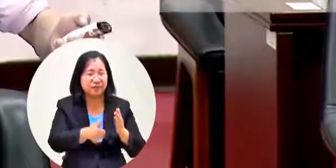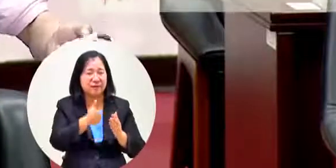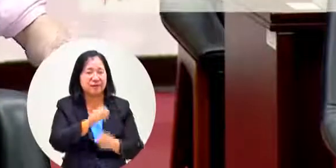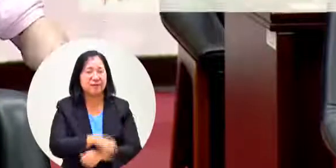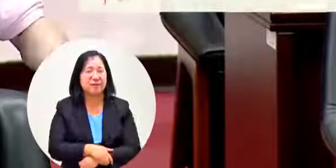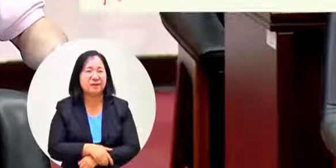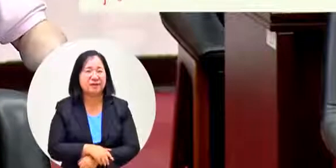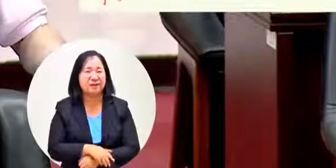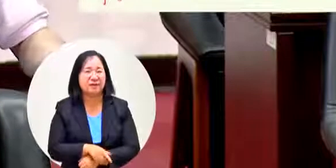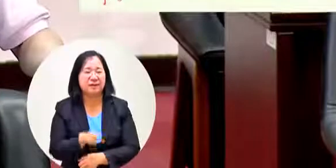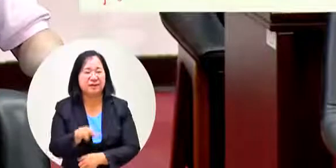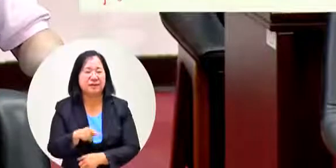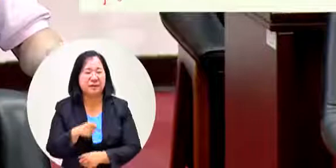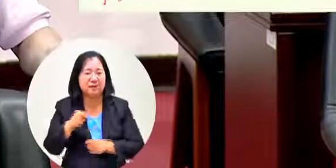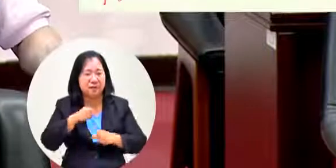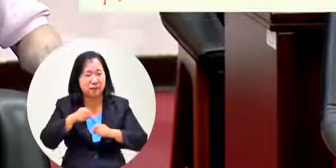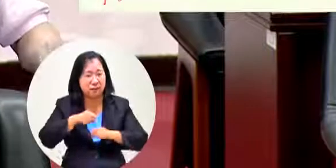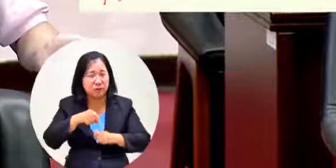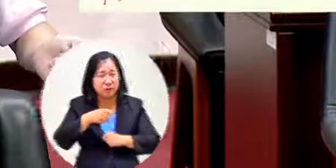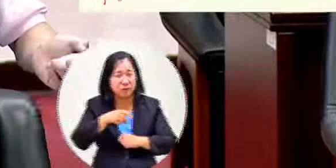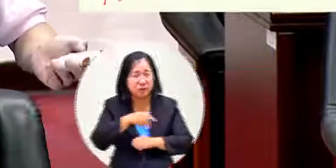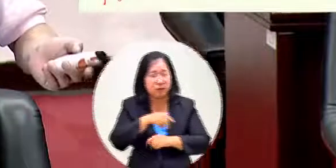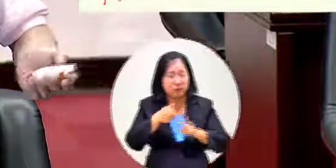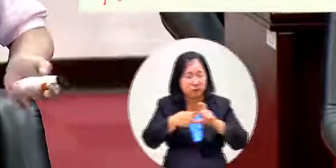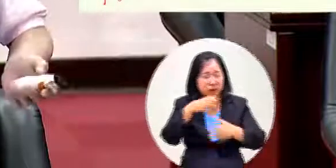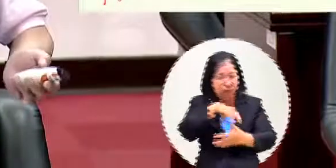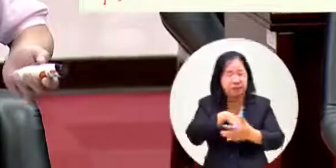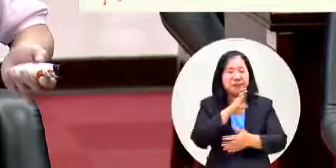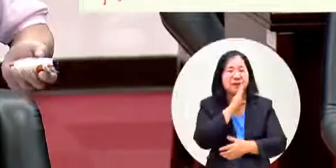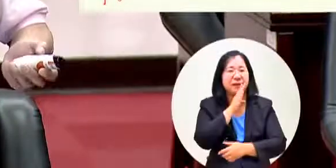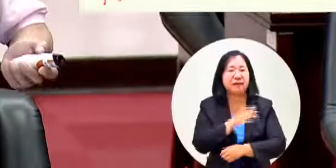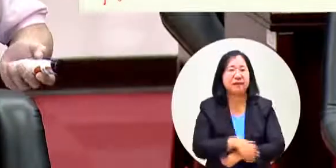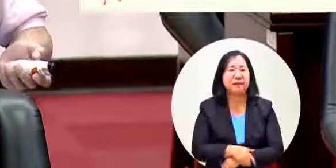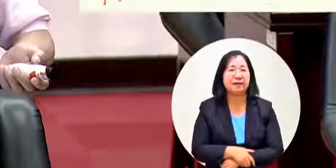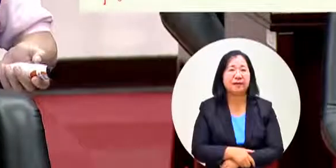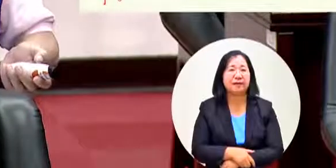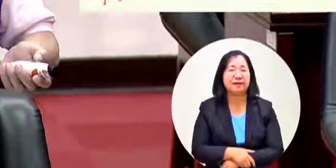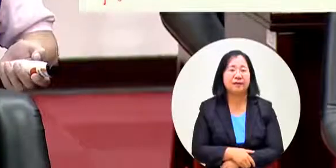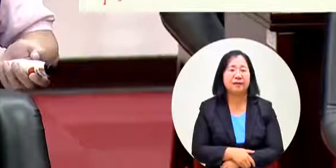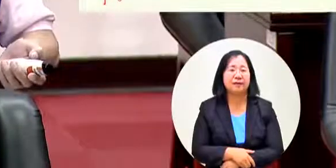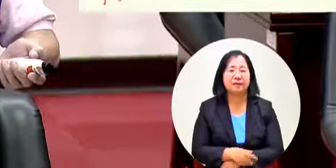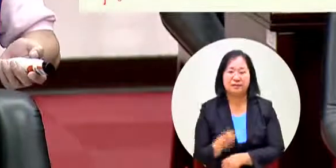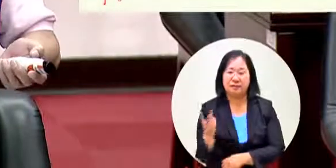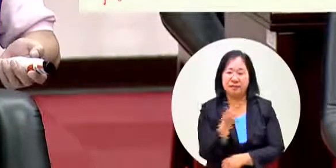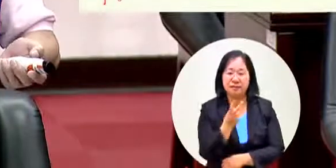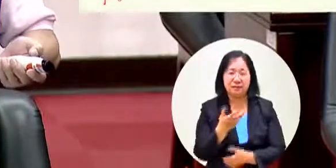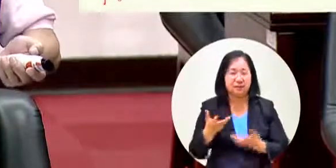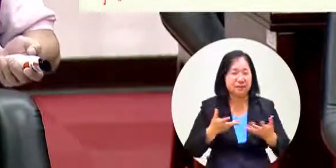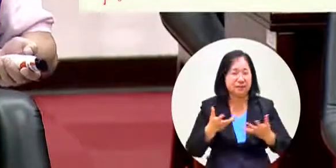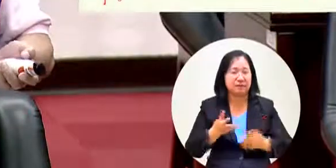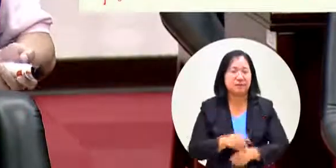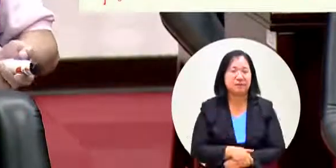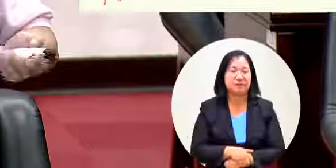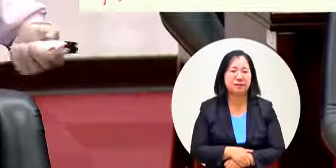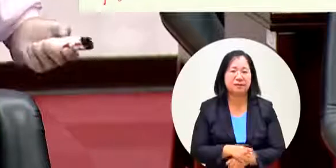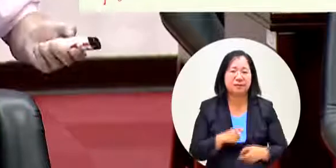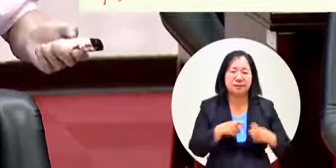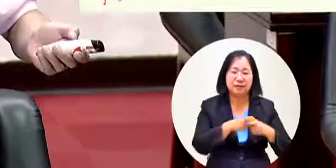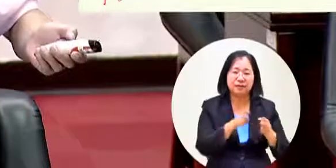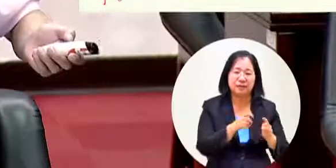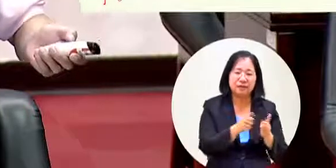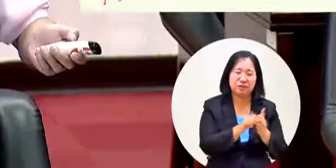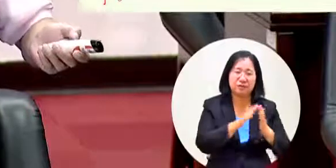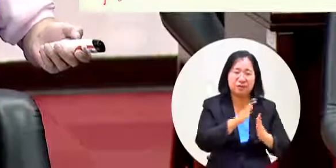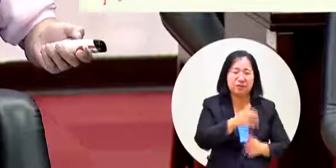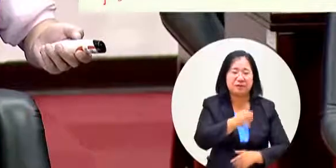也马上在进行跟学术单位合作，进行基础调查跟建物的测绘。所以如果说要进大会，应该是今